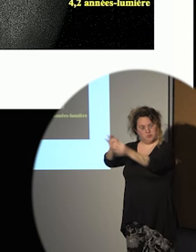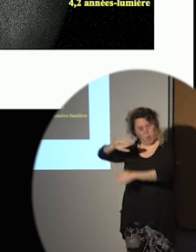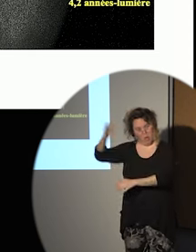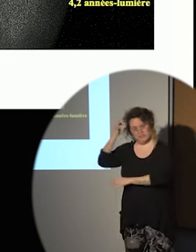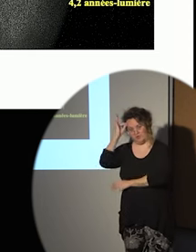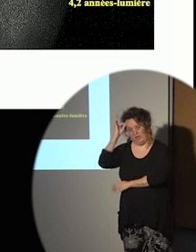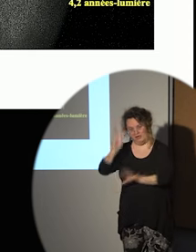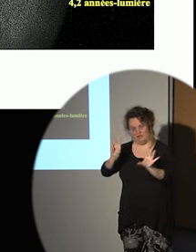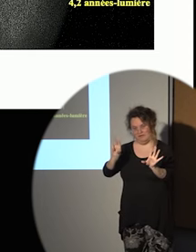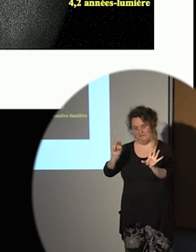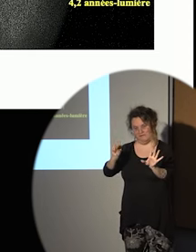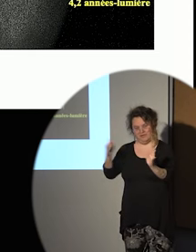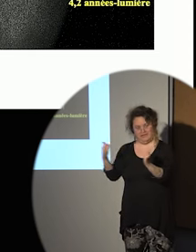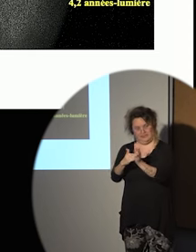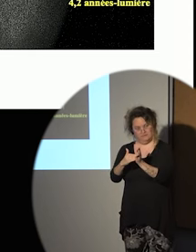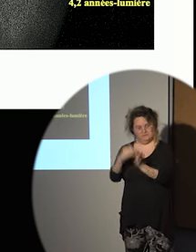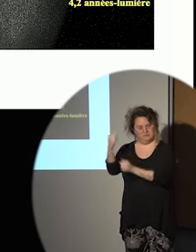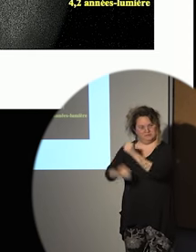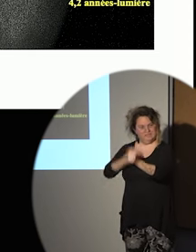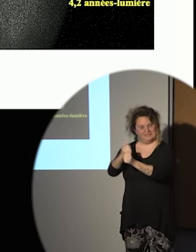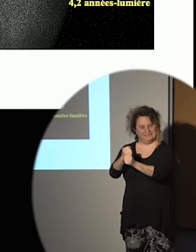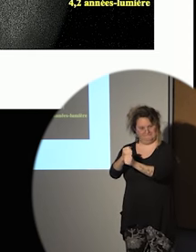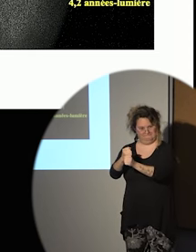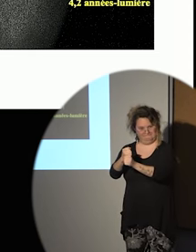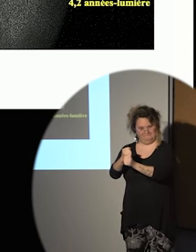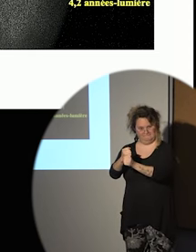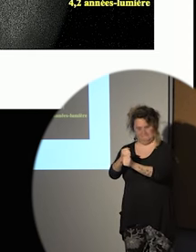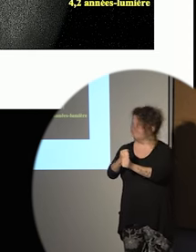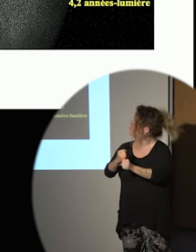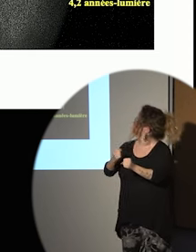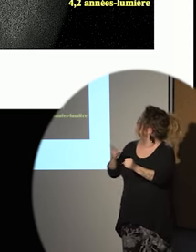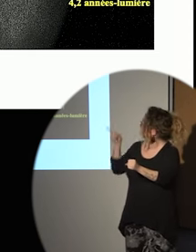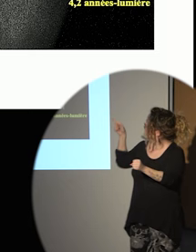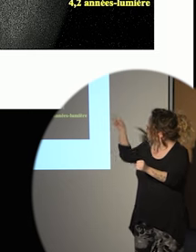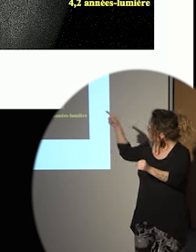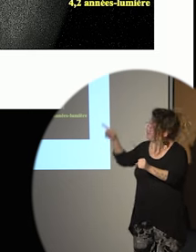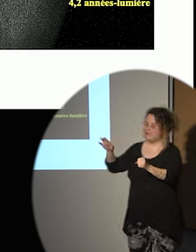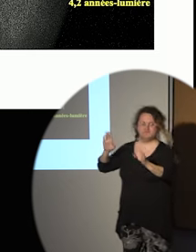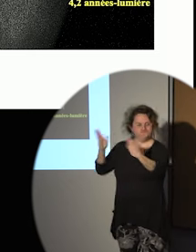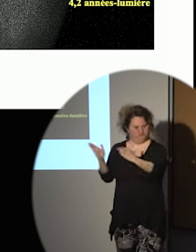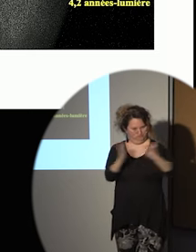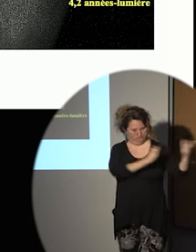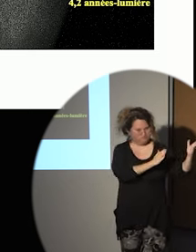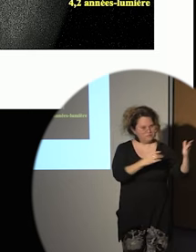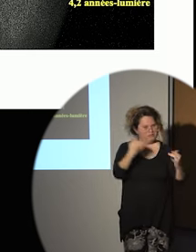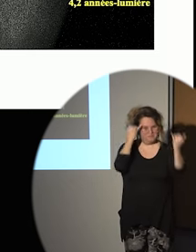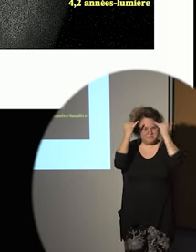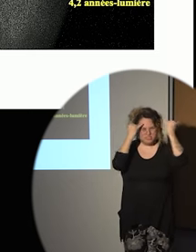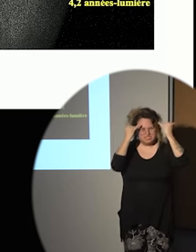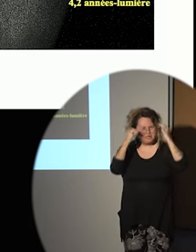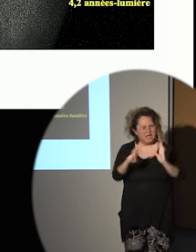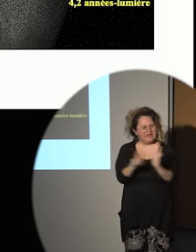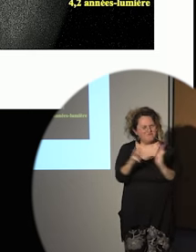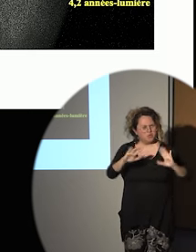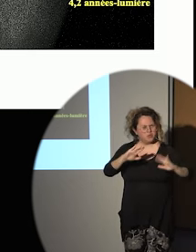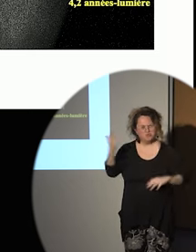Alors, on va aller encore un petit cran plus loin. Alors, ce que vous voyez sur cette échelle, c'est une échelle de facteur 10. Vous voyez, ici, on prend